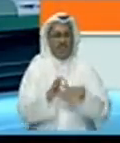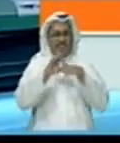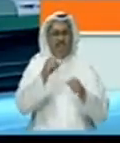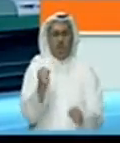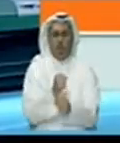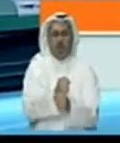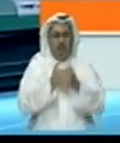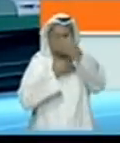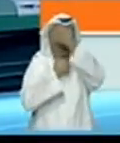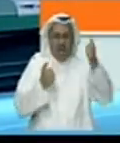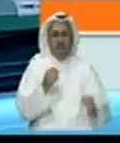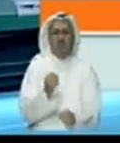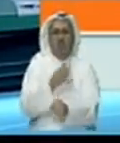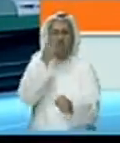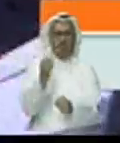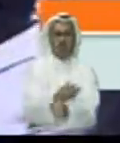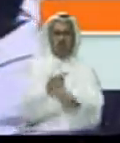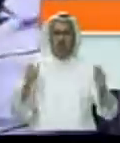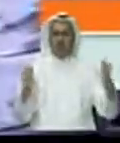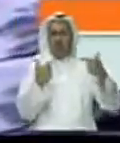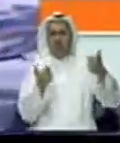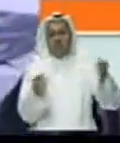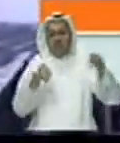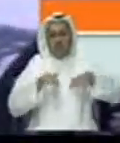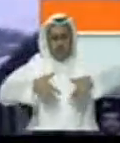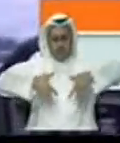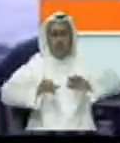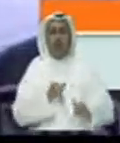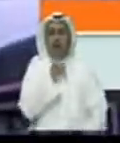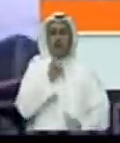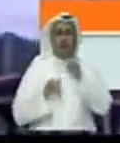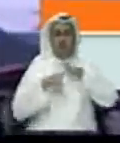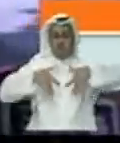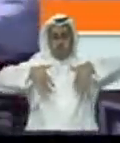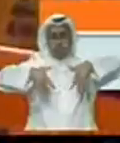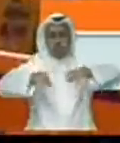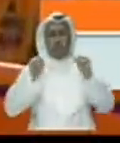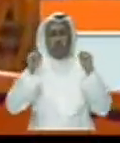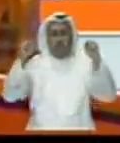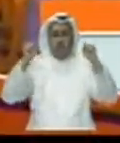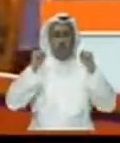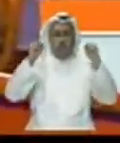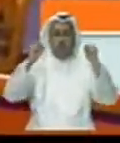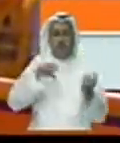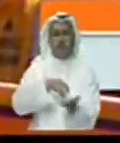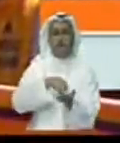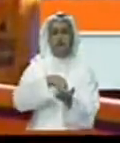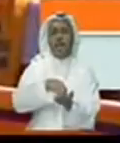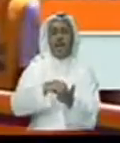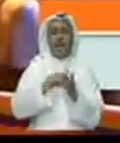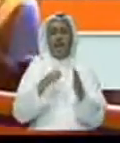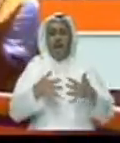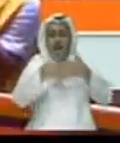الإرهابية وسعيه المتواصل في إشعال الحروب. إلى ذلك احتشد آلاف الإيرانيين أمام مبنى الخارجية